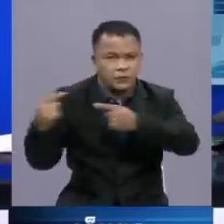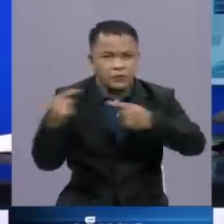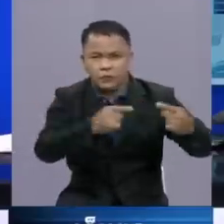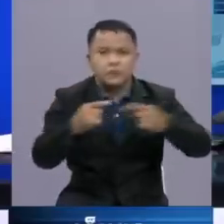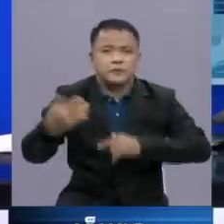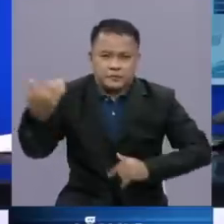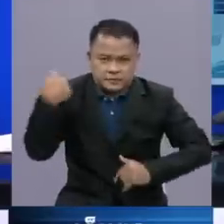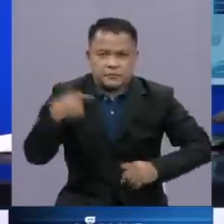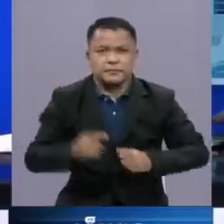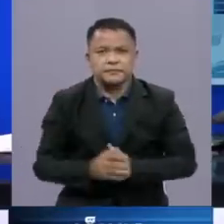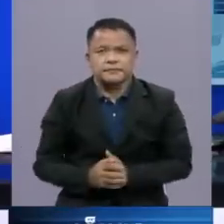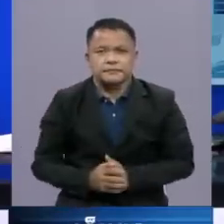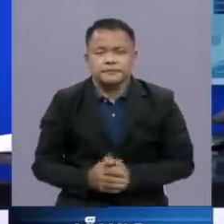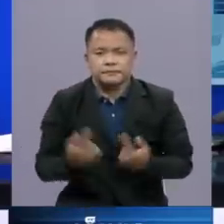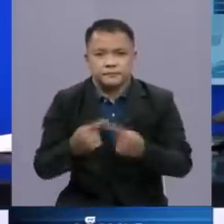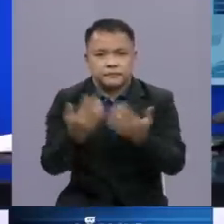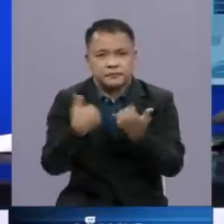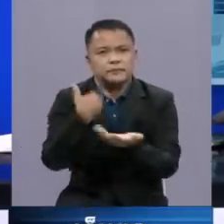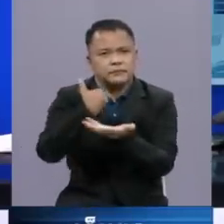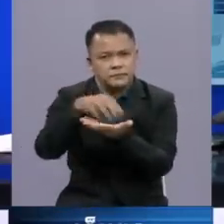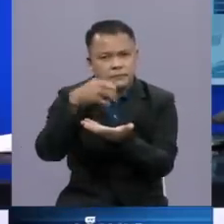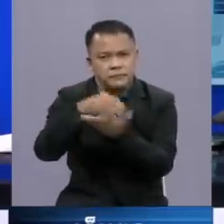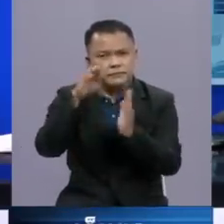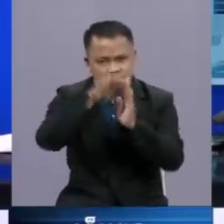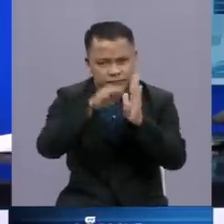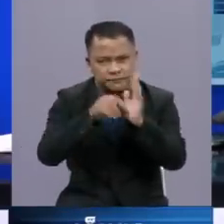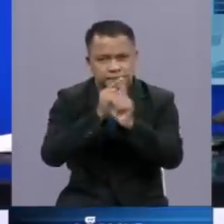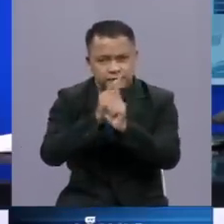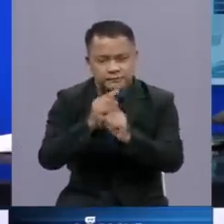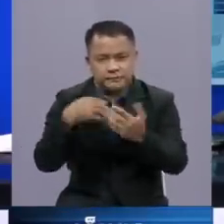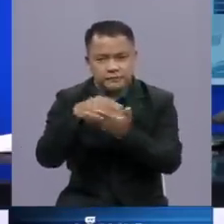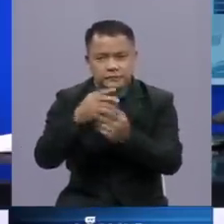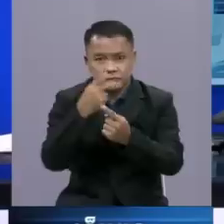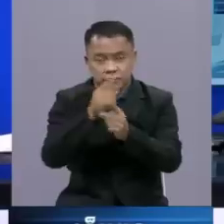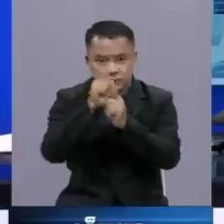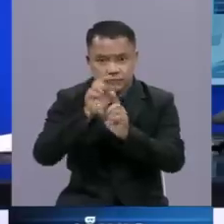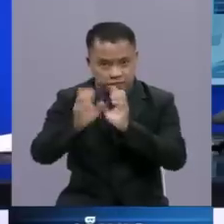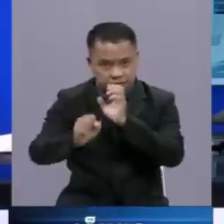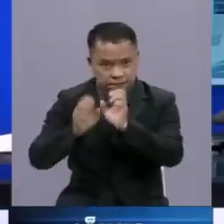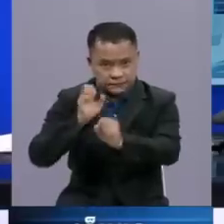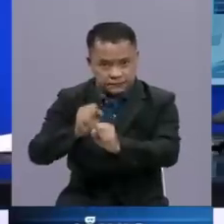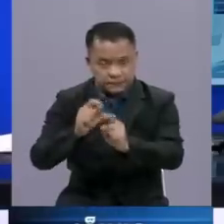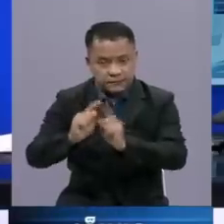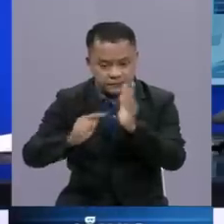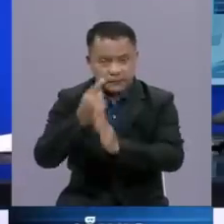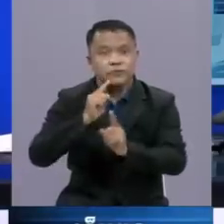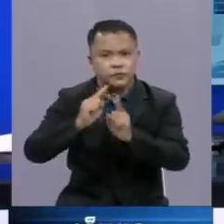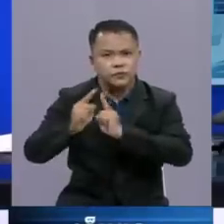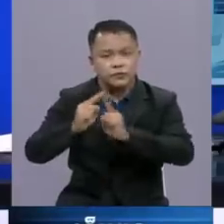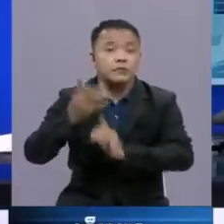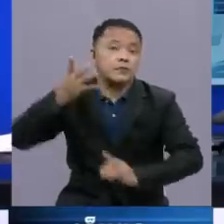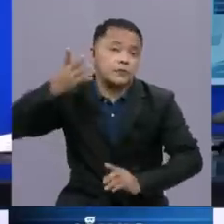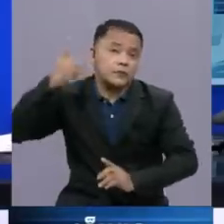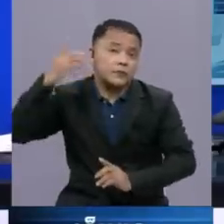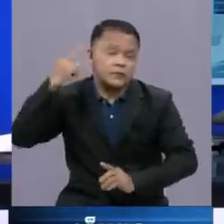ไม่เว้นแต่ละวันอย่างนั้นเลยหรือซึ่งเดี๋ยวเราจะค่อยๆไล่เรียงกันไปผมชวนคุณผู้ชมไปจับสัญญาณกันก่อนตอนแรกที่เราคุยกันเนี่ยเมื่อว